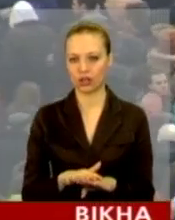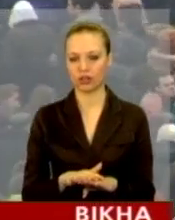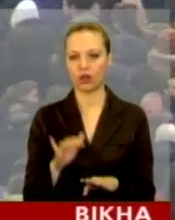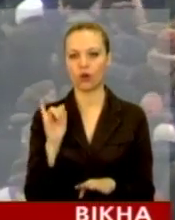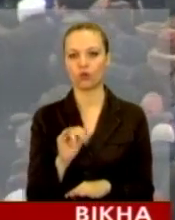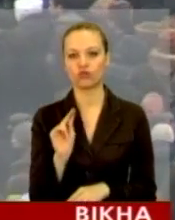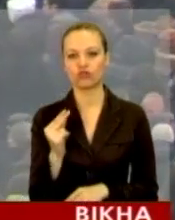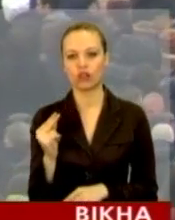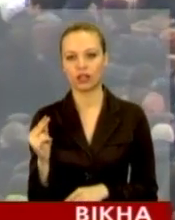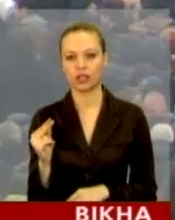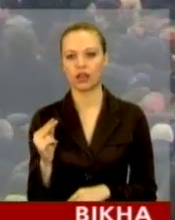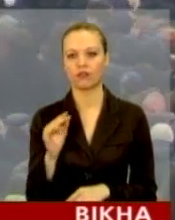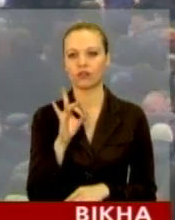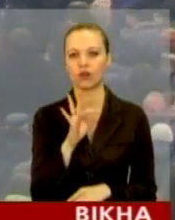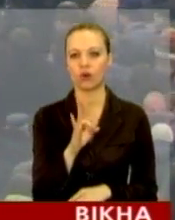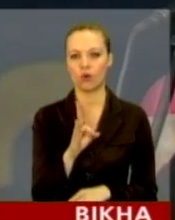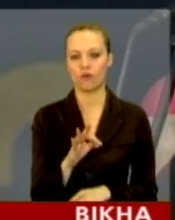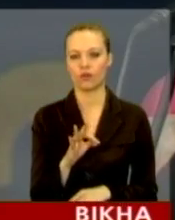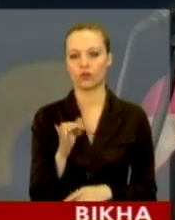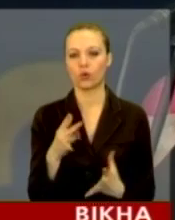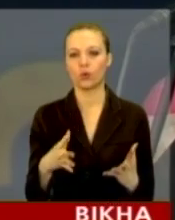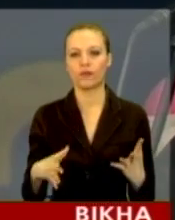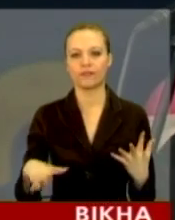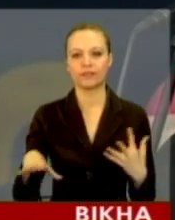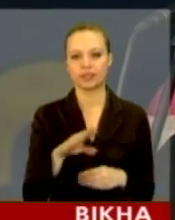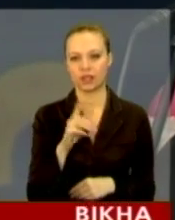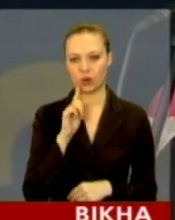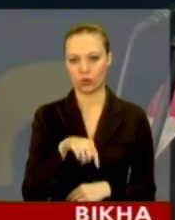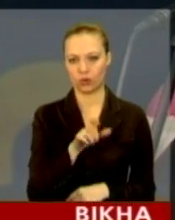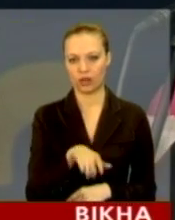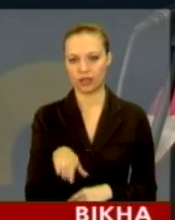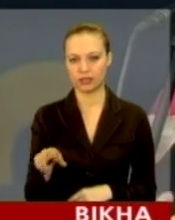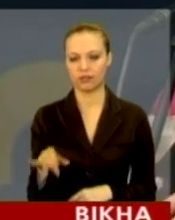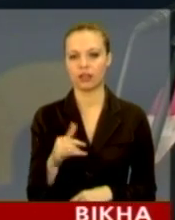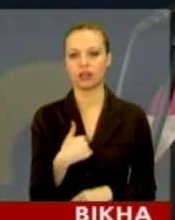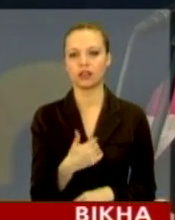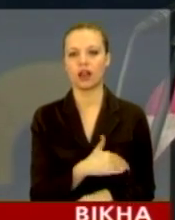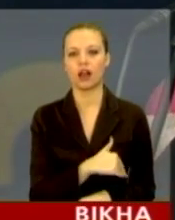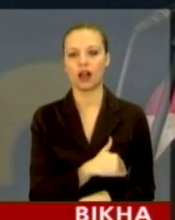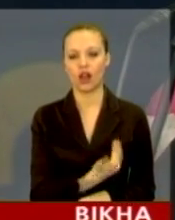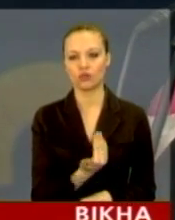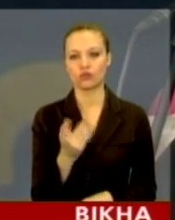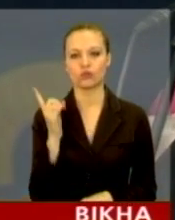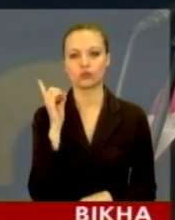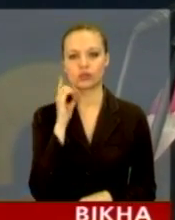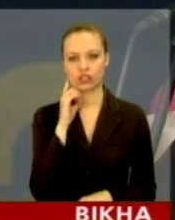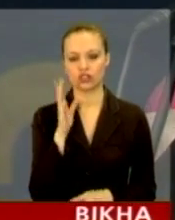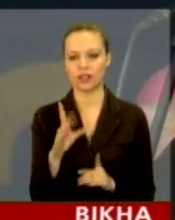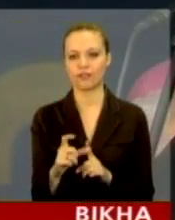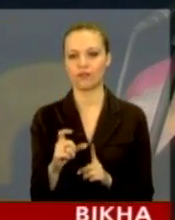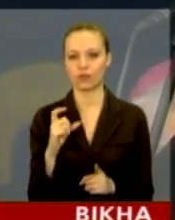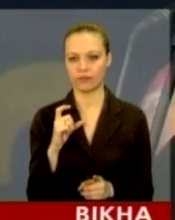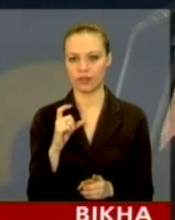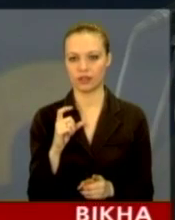у Чернігова, у Ровно, у всіх українців. І я хочу услышати в